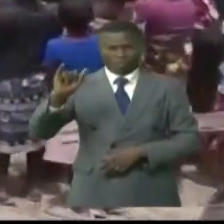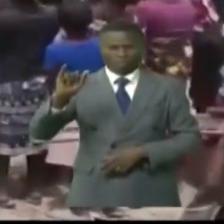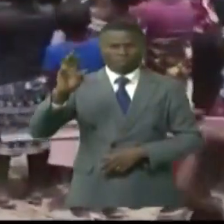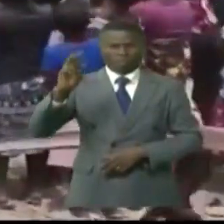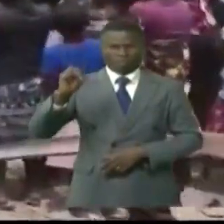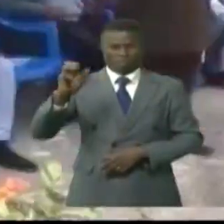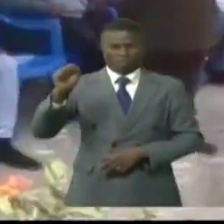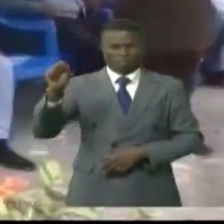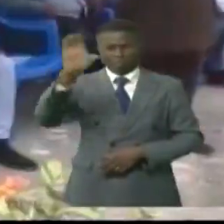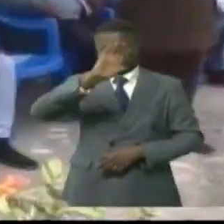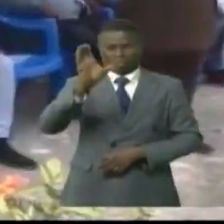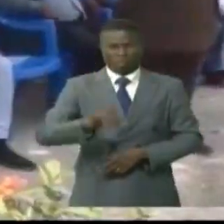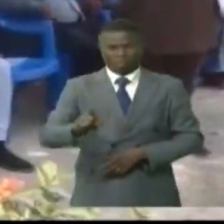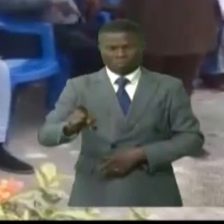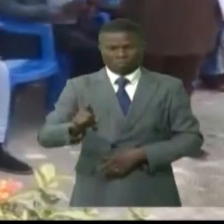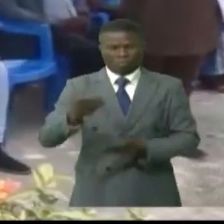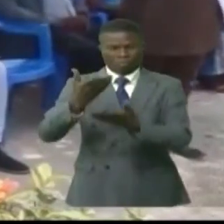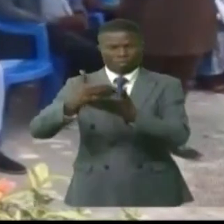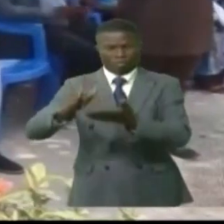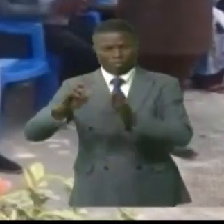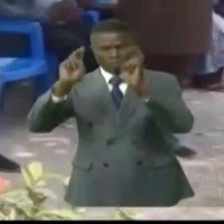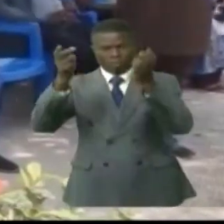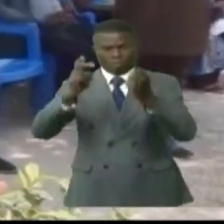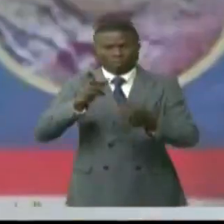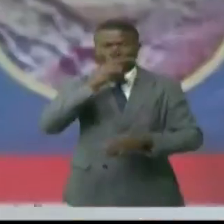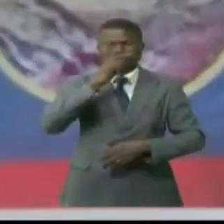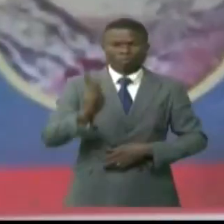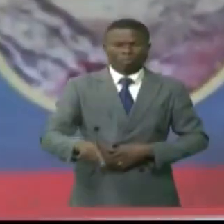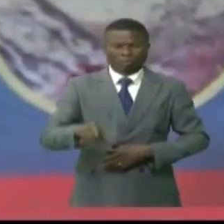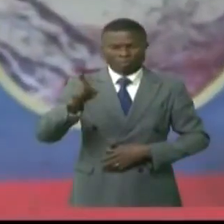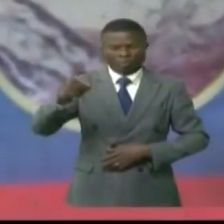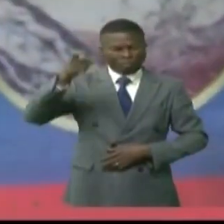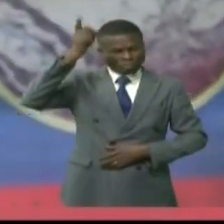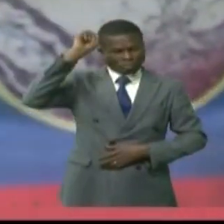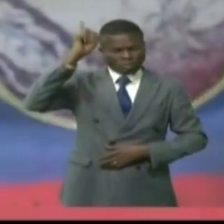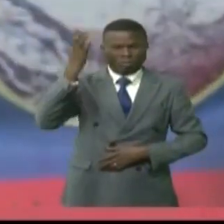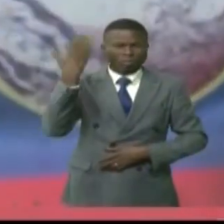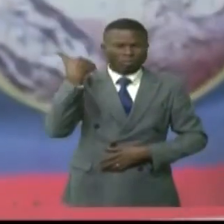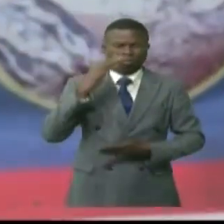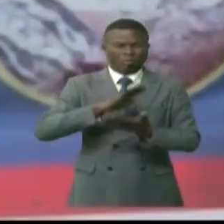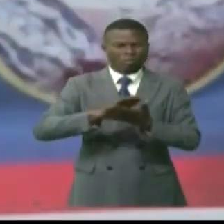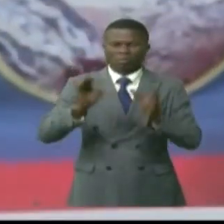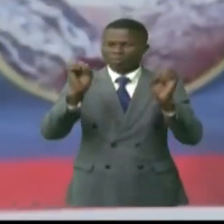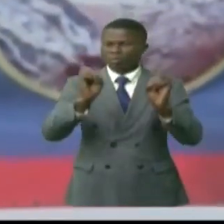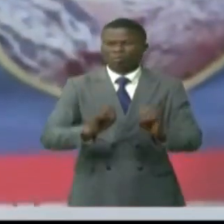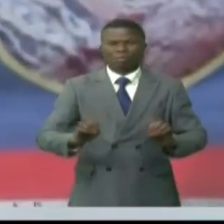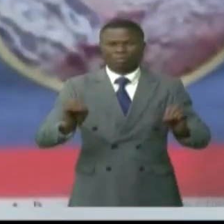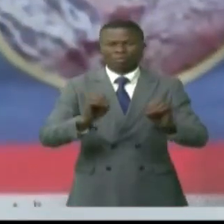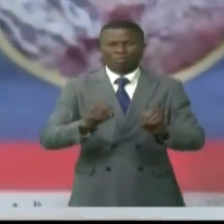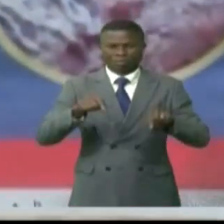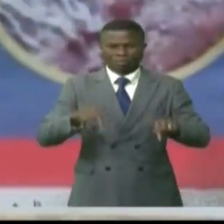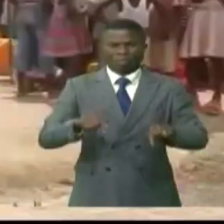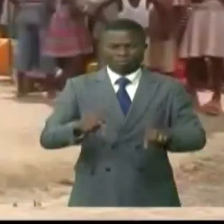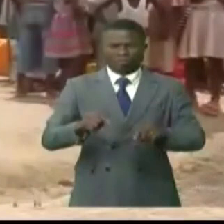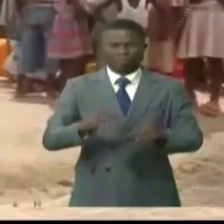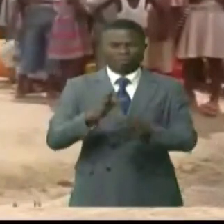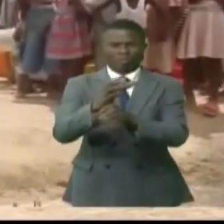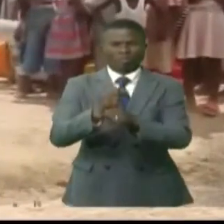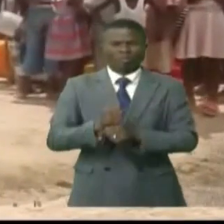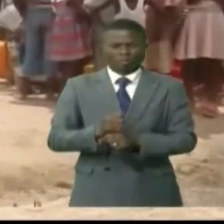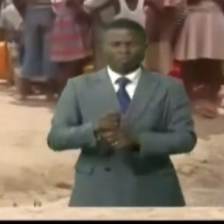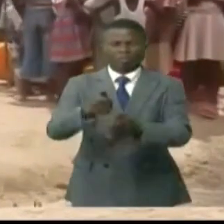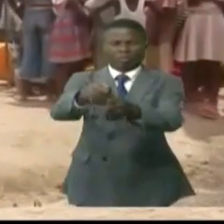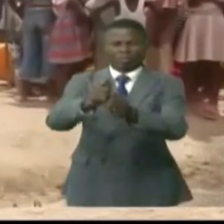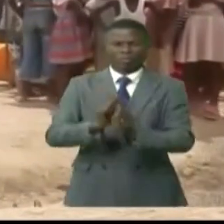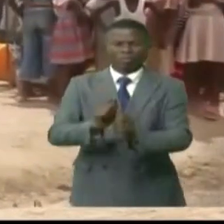commune Mangobo, cette partie de la ville de Kisangani, qui a longtemps manqué d'eau potable, vient d'être raccordée au réseau